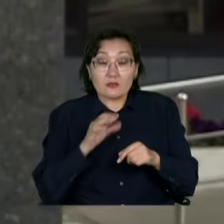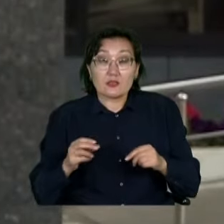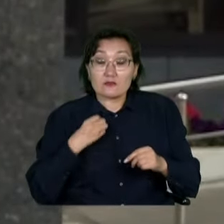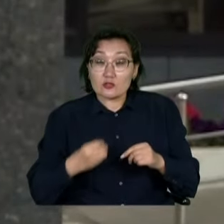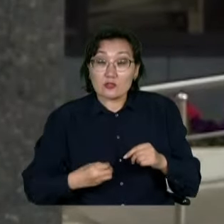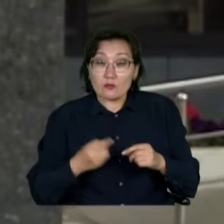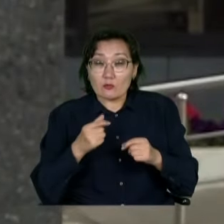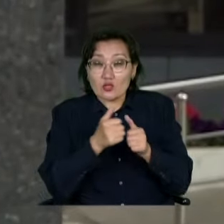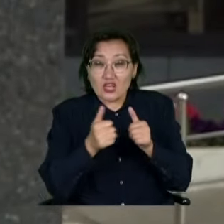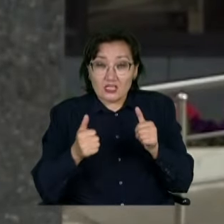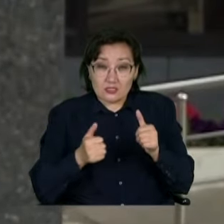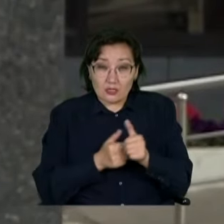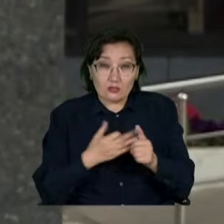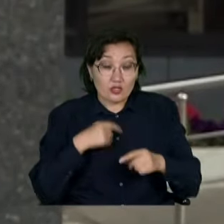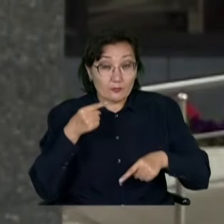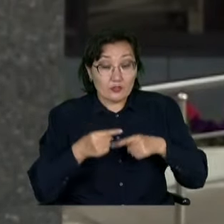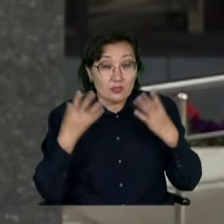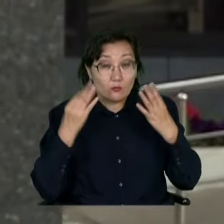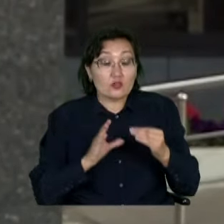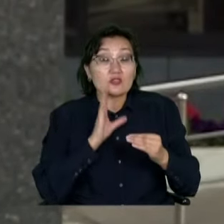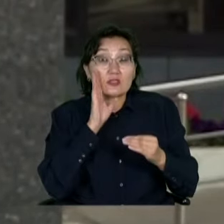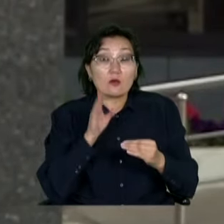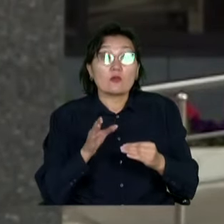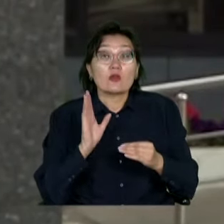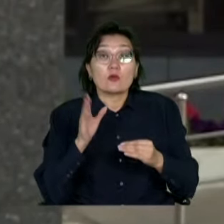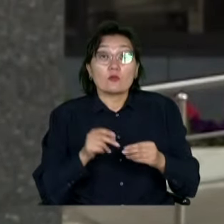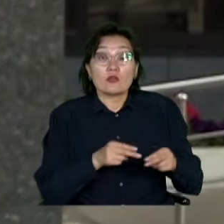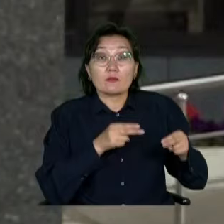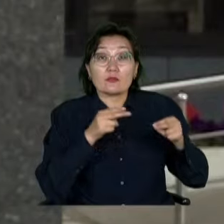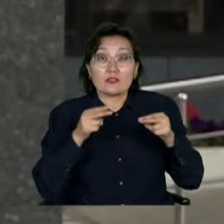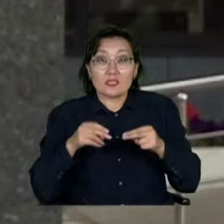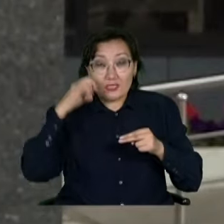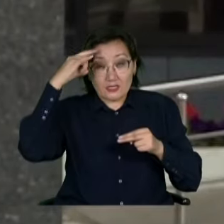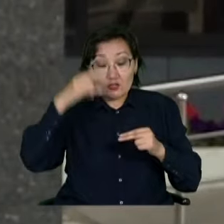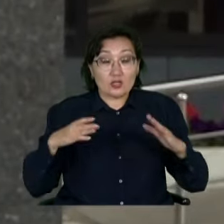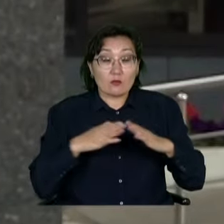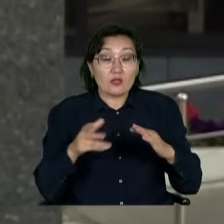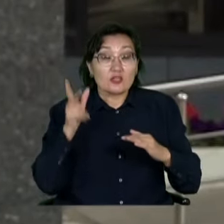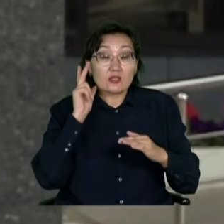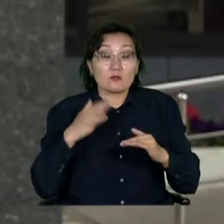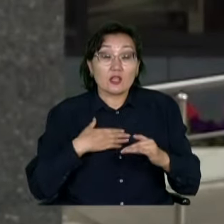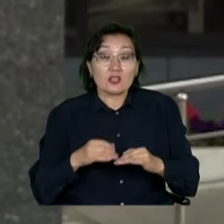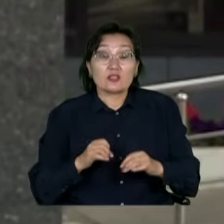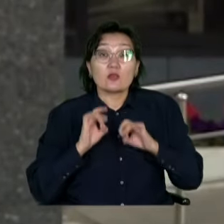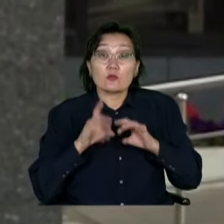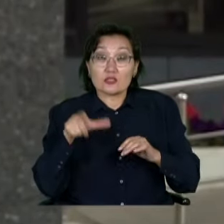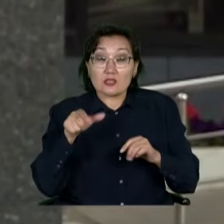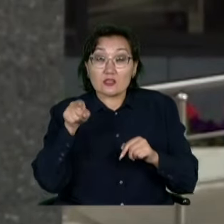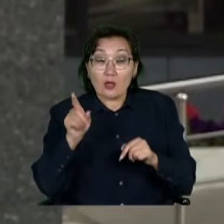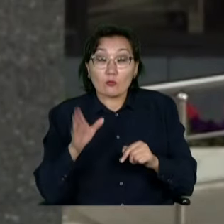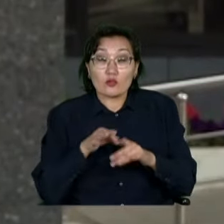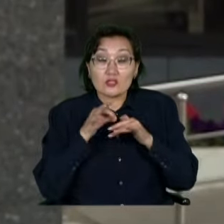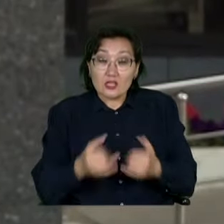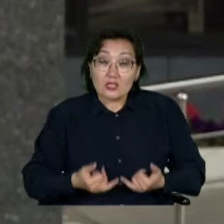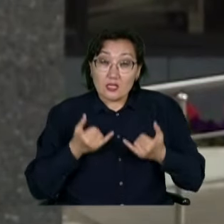немножко отстает. Мы на следующий день утром будем привозить в казахстанский дом, в наше посольство наших чемпионов, призеров, и там будем проводить